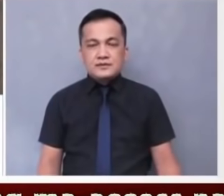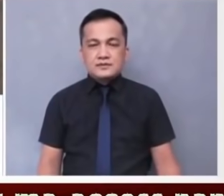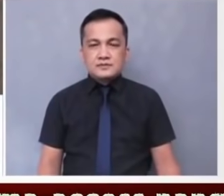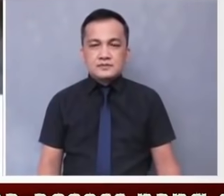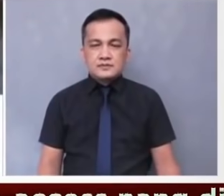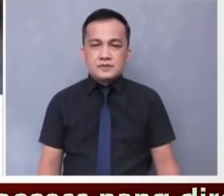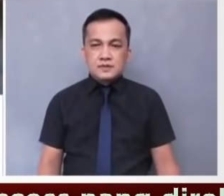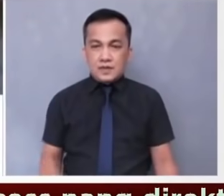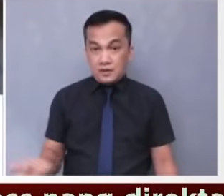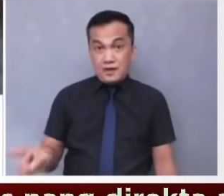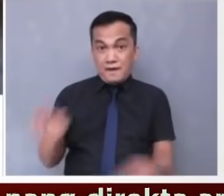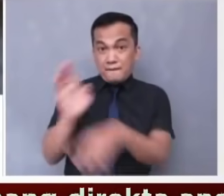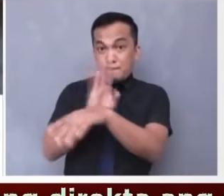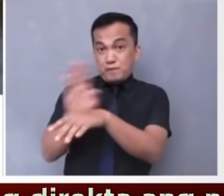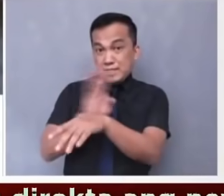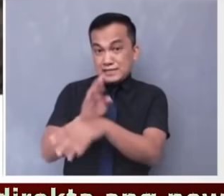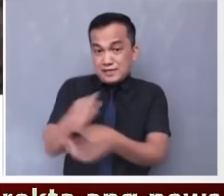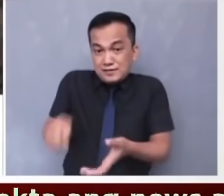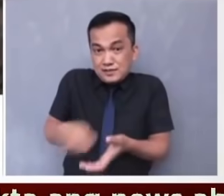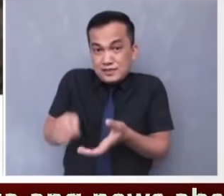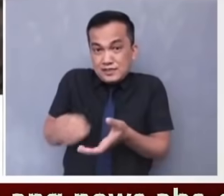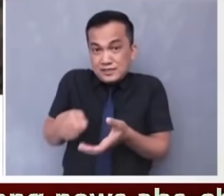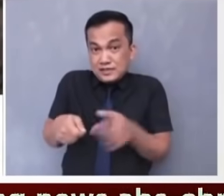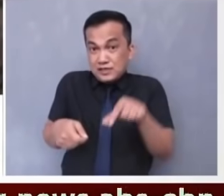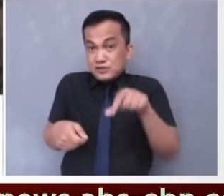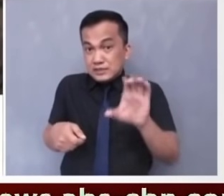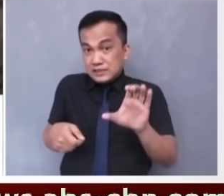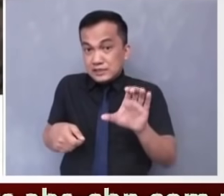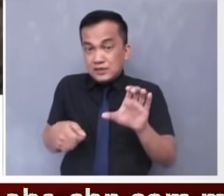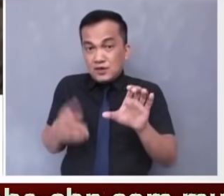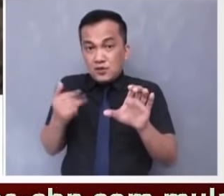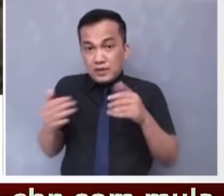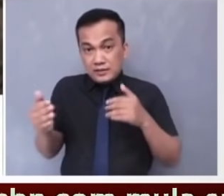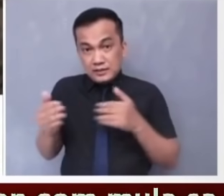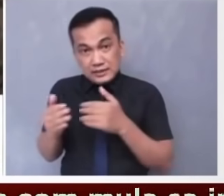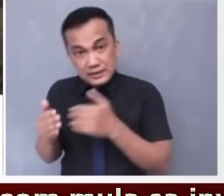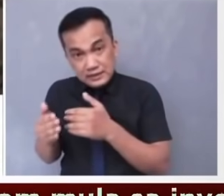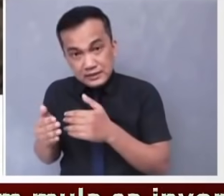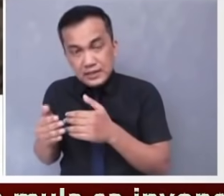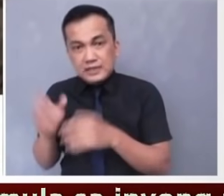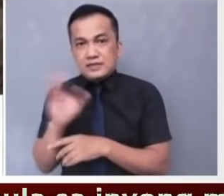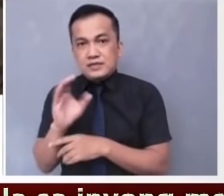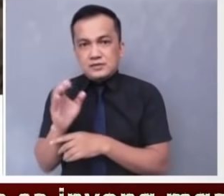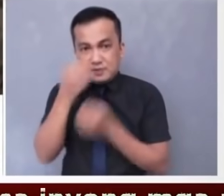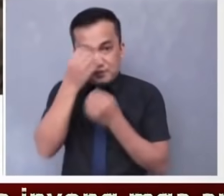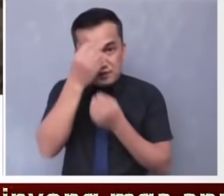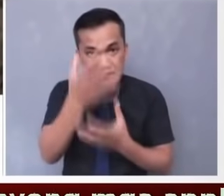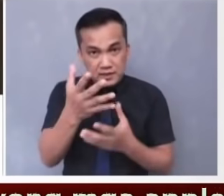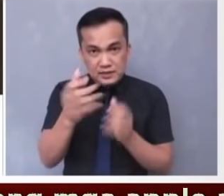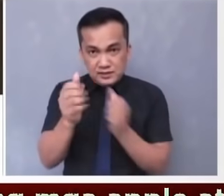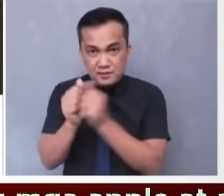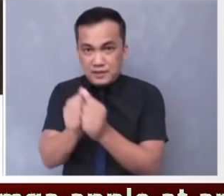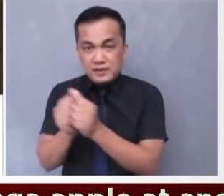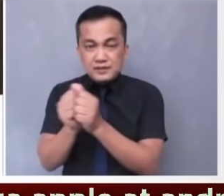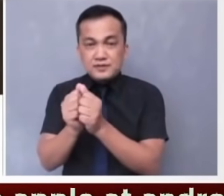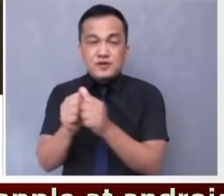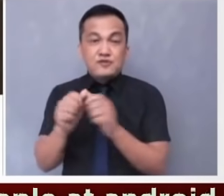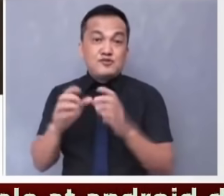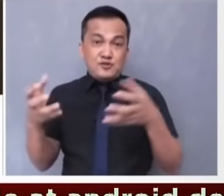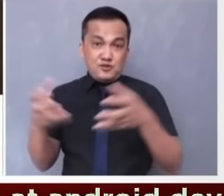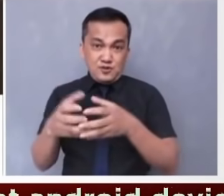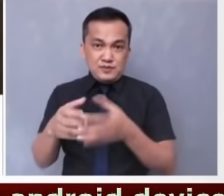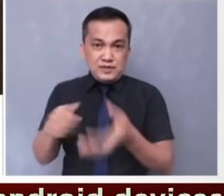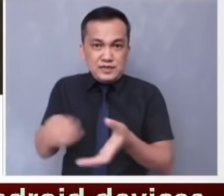Abala na ang mga lechonero sa Quezon City habang papalapit ang Pasko. Pero abiso ng samahan ng mga lechoneros,